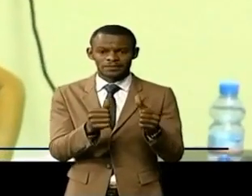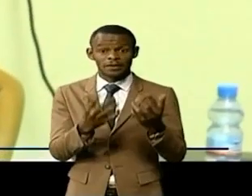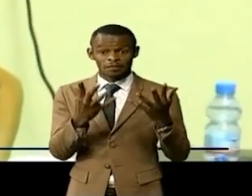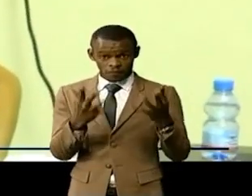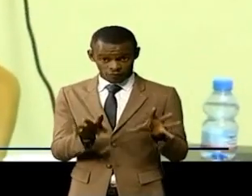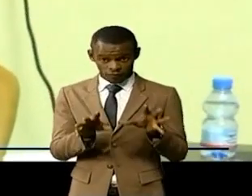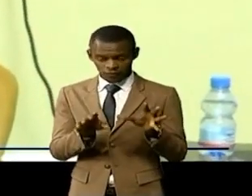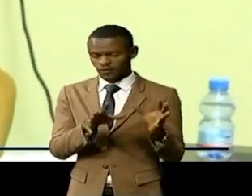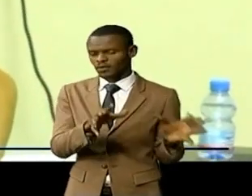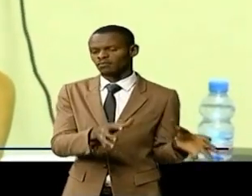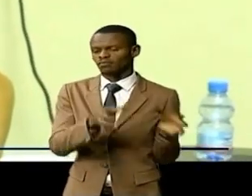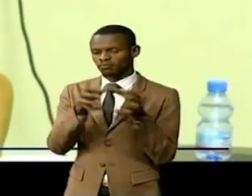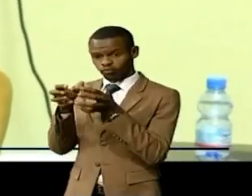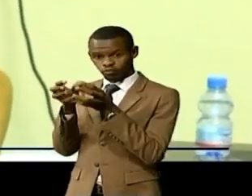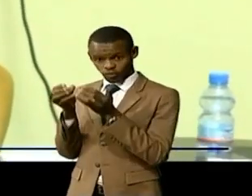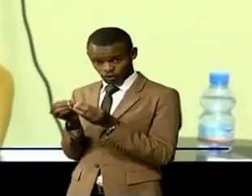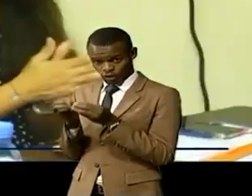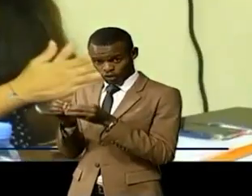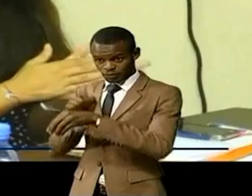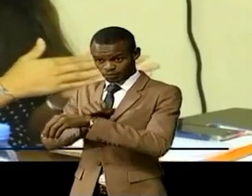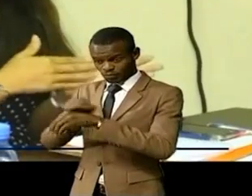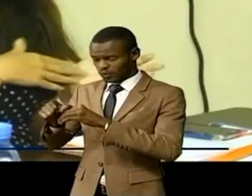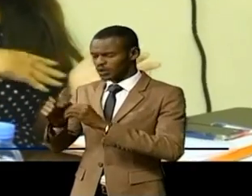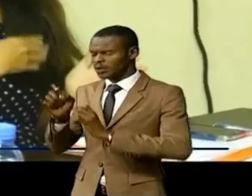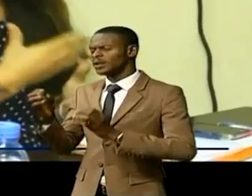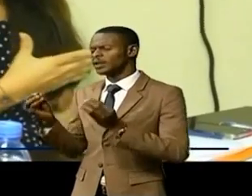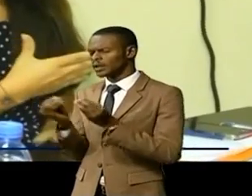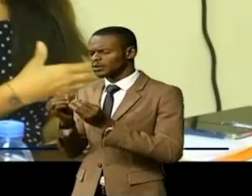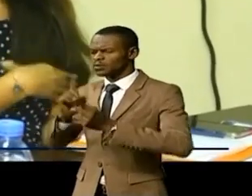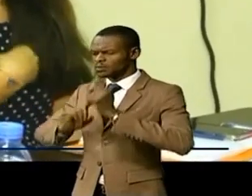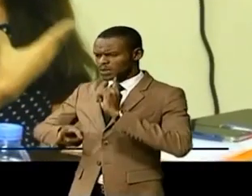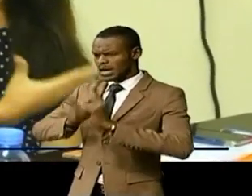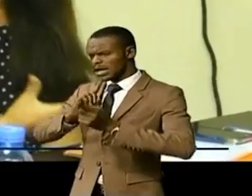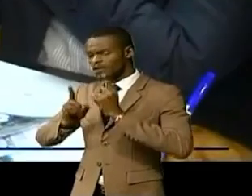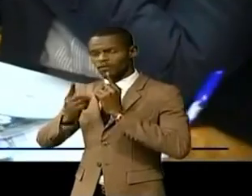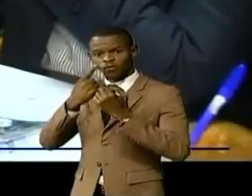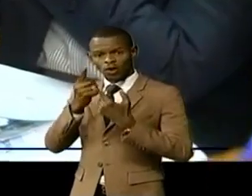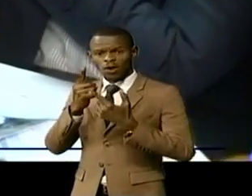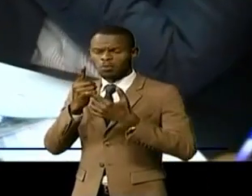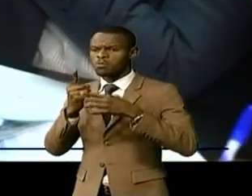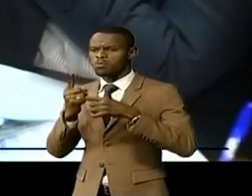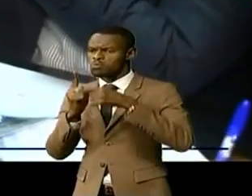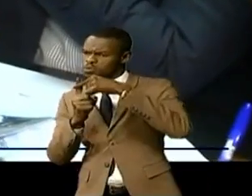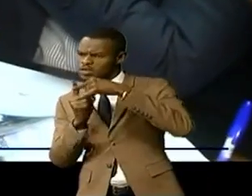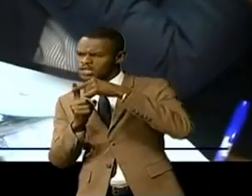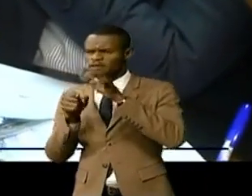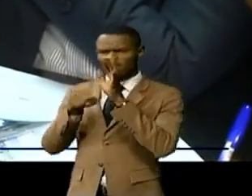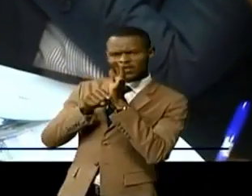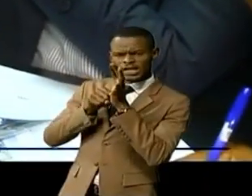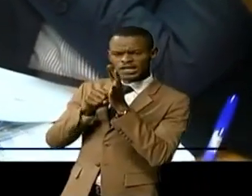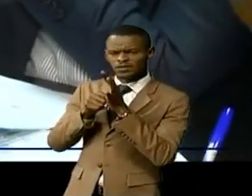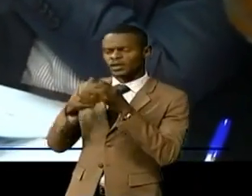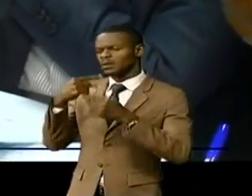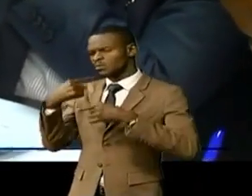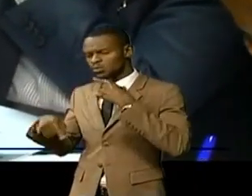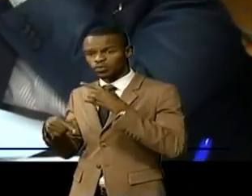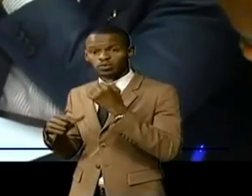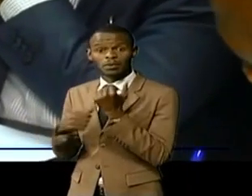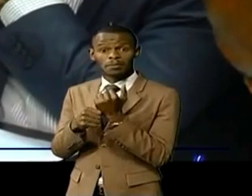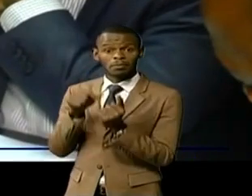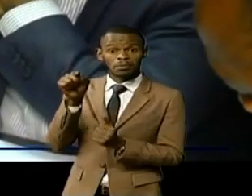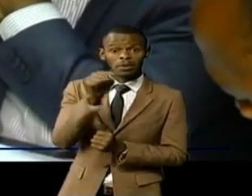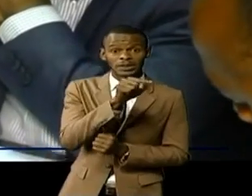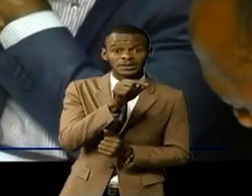leur a permis de relever les côtés forts et faibles de ces projets. Sur 300 000 bénéficiaires résidant dans 71